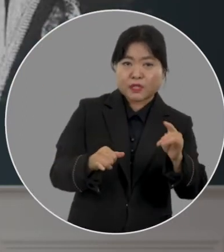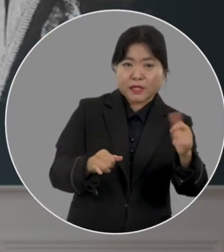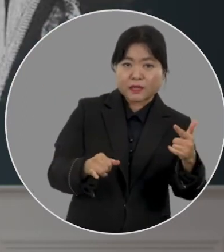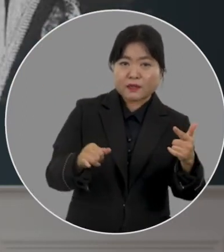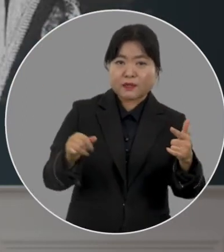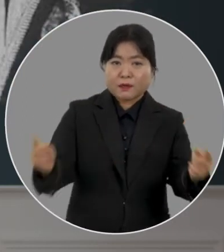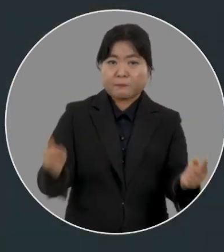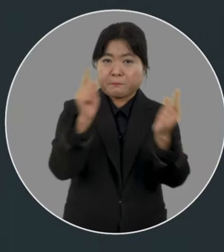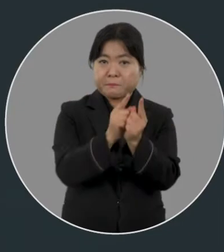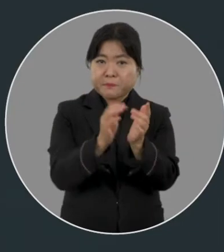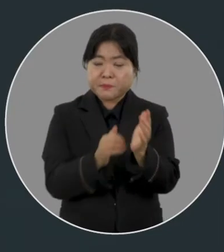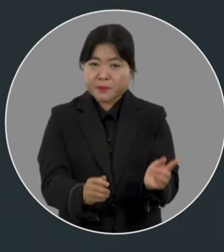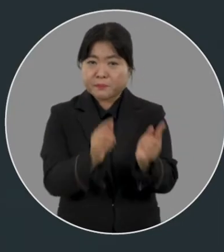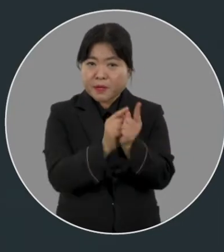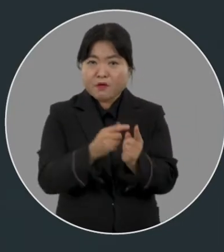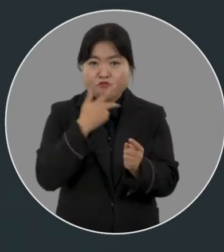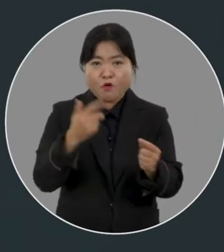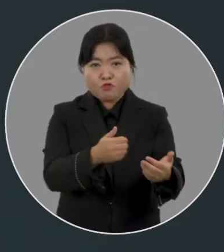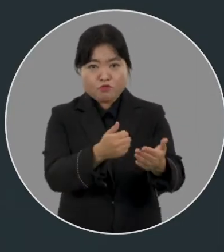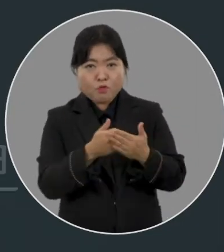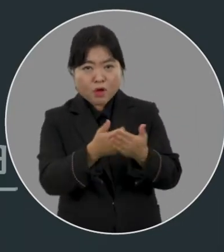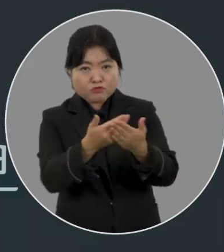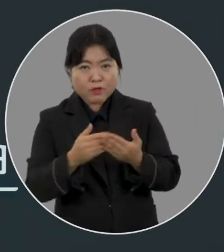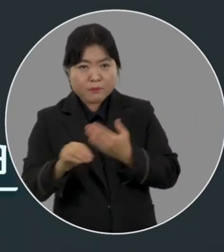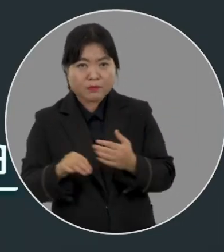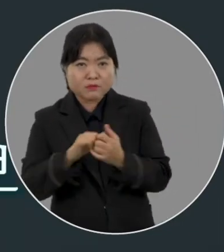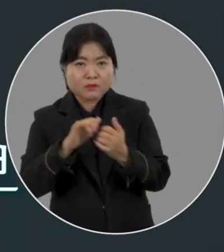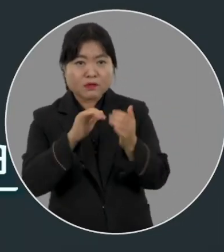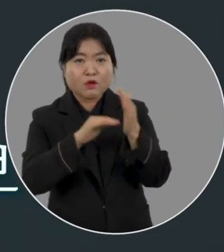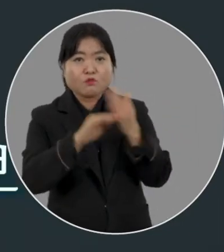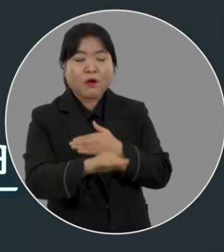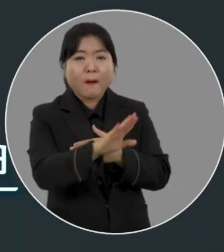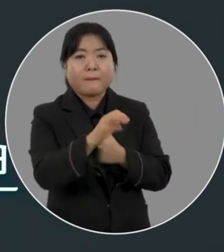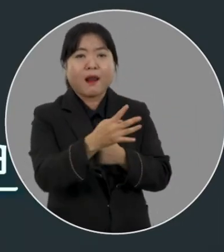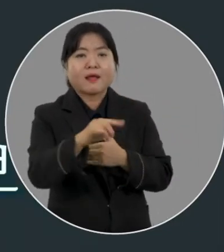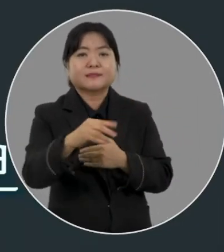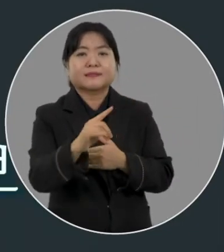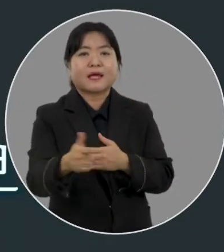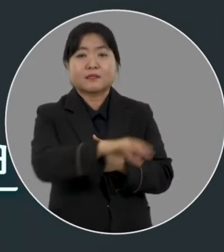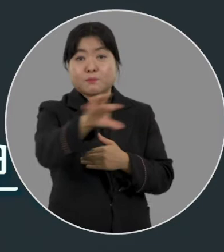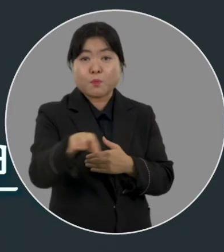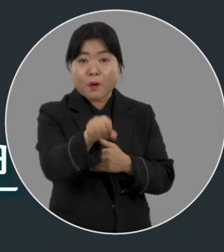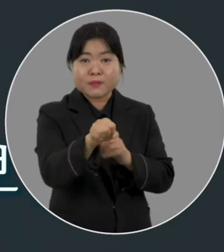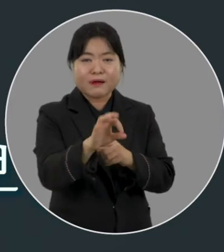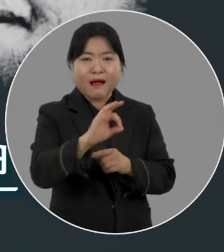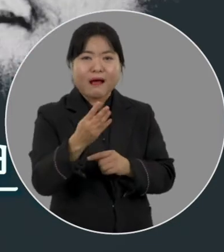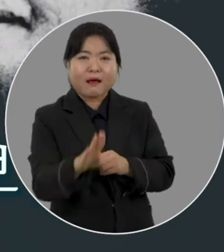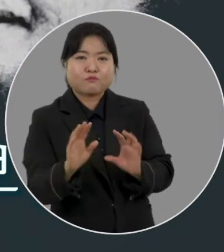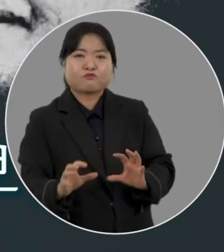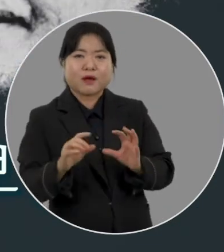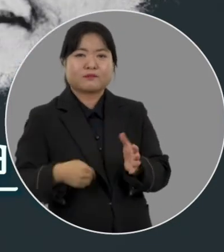비밀리에 접촉해서 만약에 영국을 도와준다면 전쟁이 끝난 이후에 팔레스타인을 포함해서 아랍